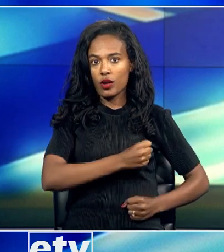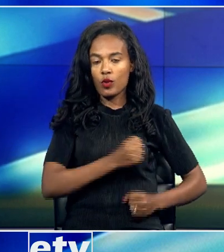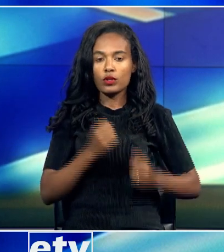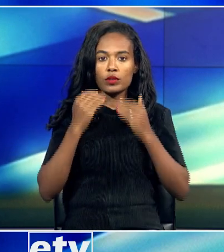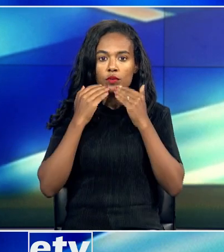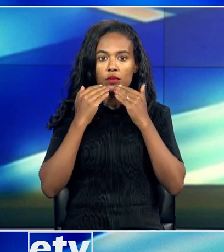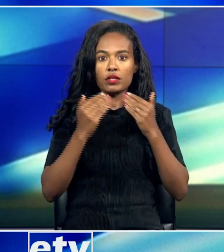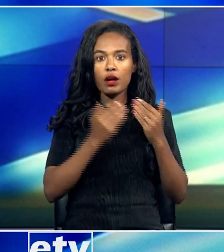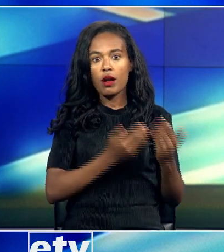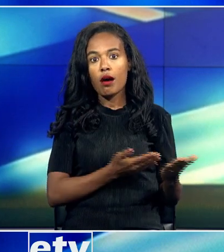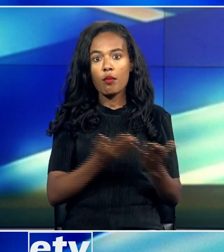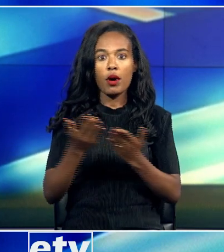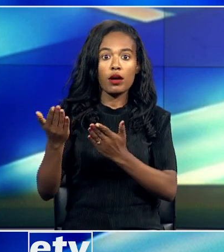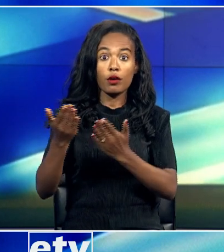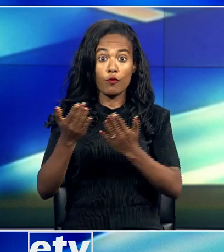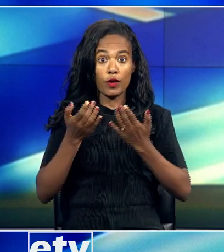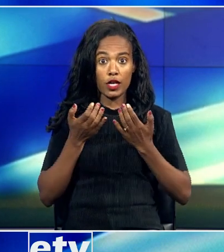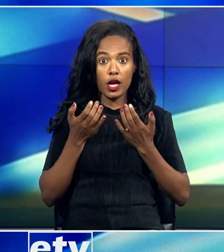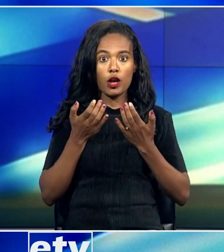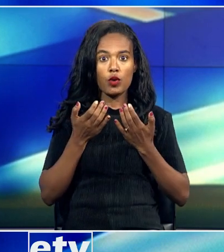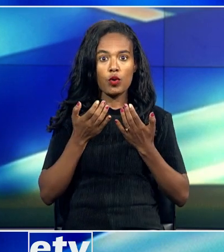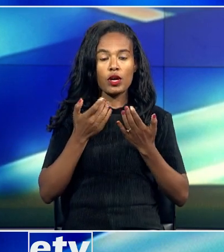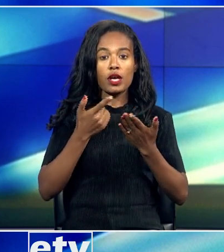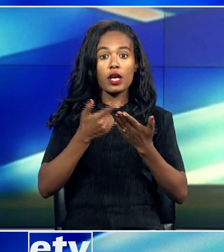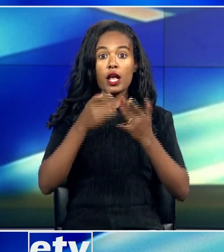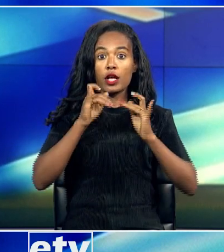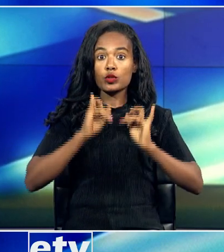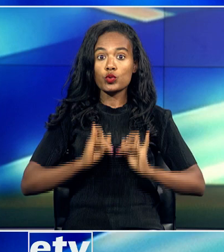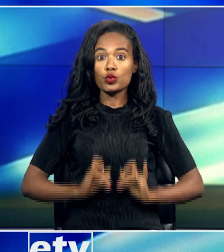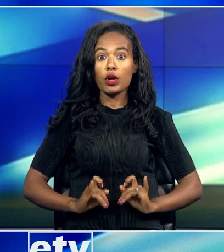ምስጋና ማቅረብ ፈልጋለሁ። ምክንያቱም ኤኛው ጁንታ